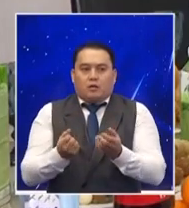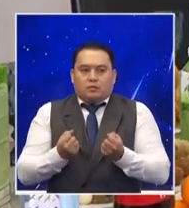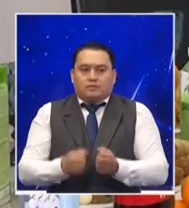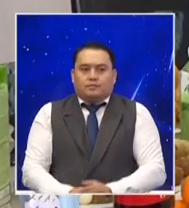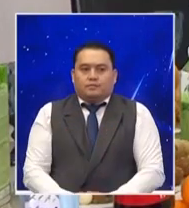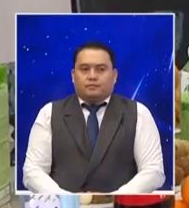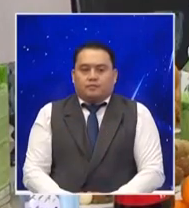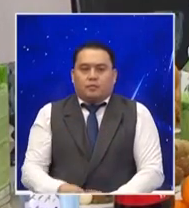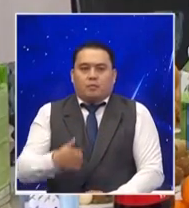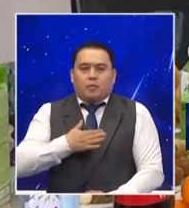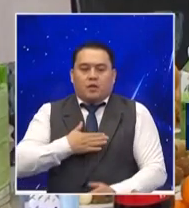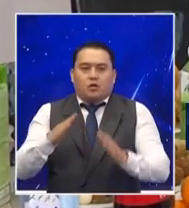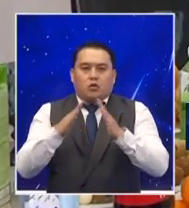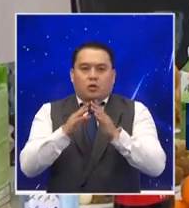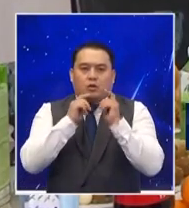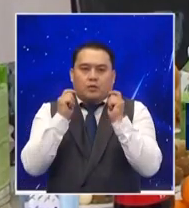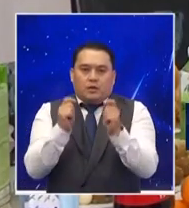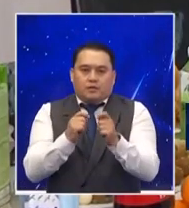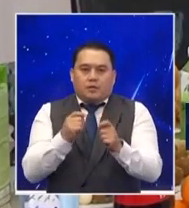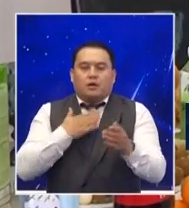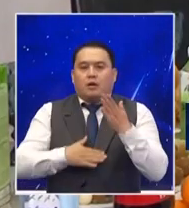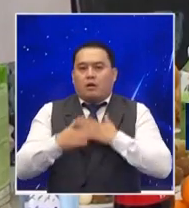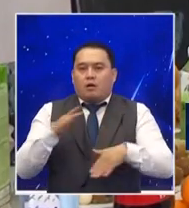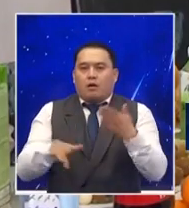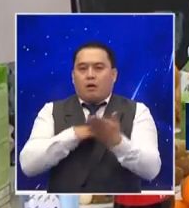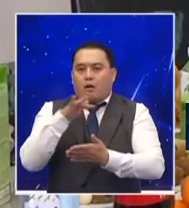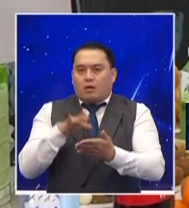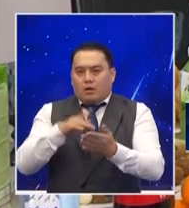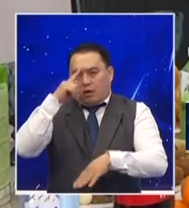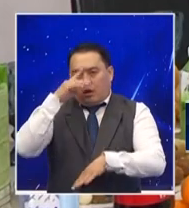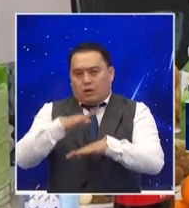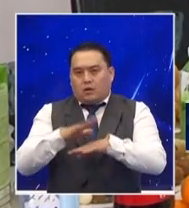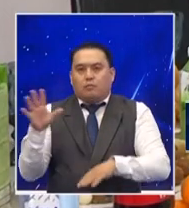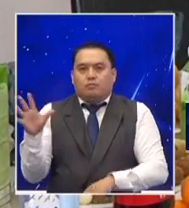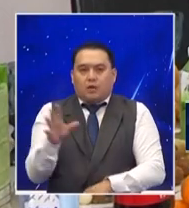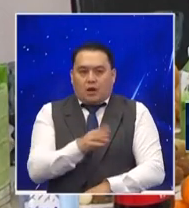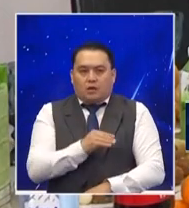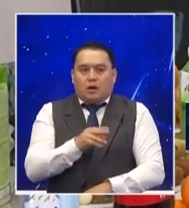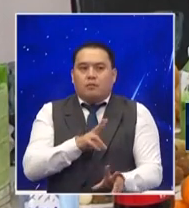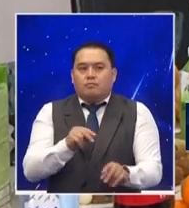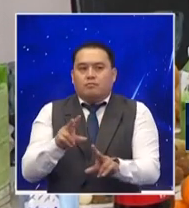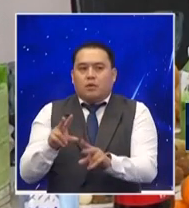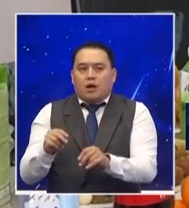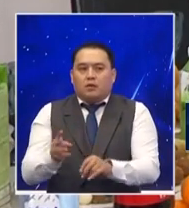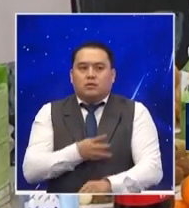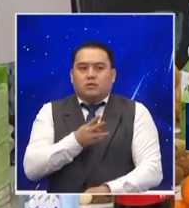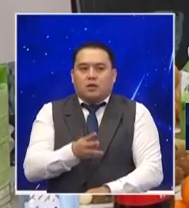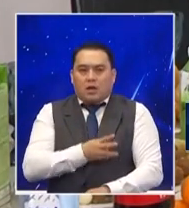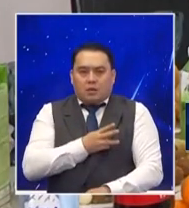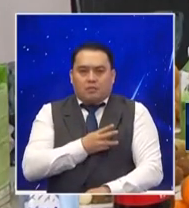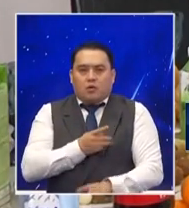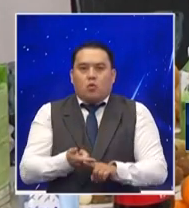жатырмыз. Өте рахмет әкім, қала әкіміне. Барлығыңызға бақыт тілеймін.